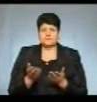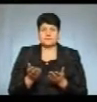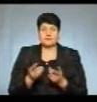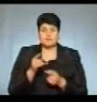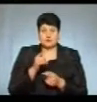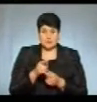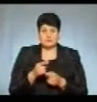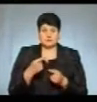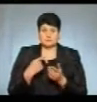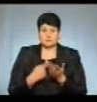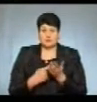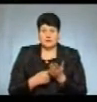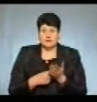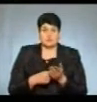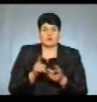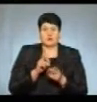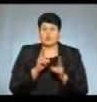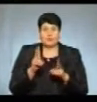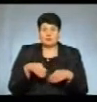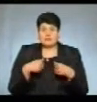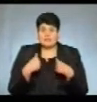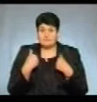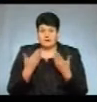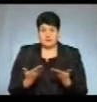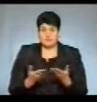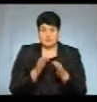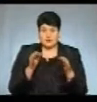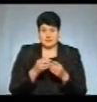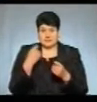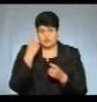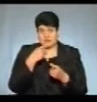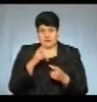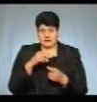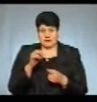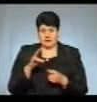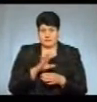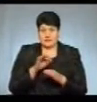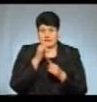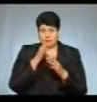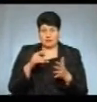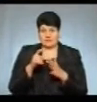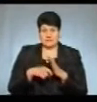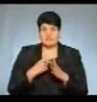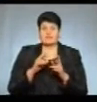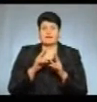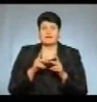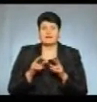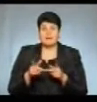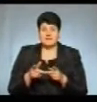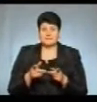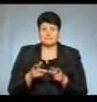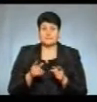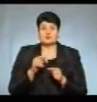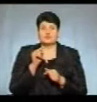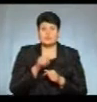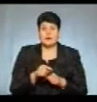вона стверджувала, що вона не передавала цієї компанії, яка звертається, жодних своїх персональних даних. Тобто вони не могли знати ніяк взагалі про те, що